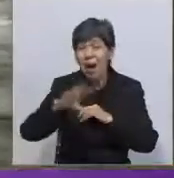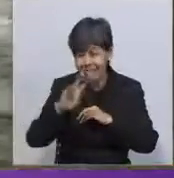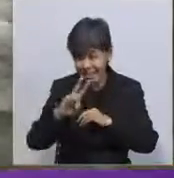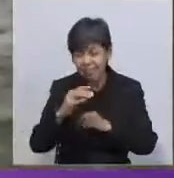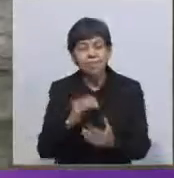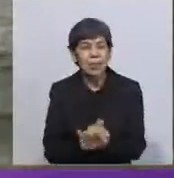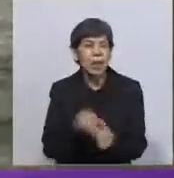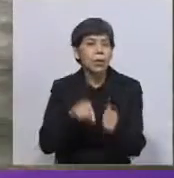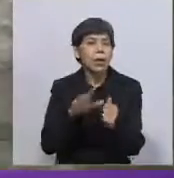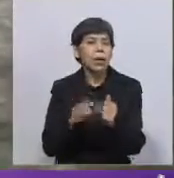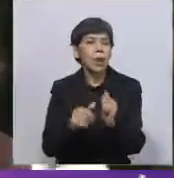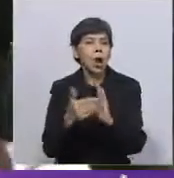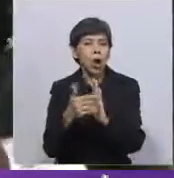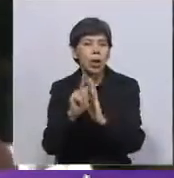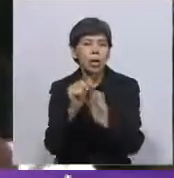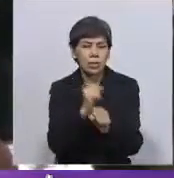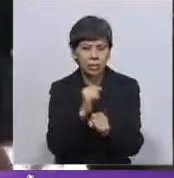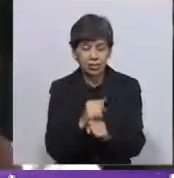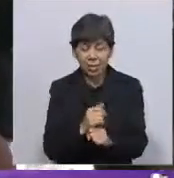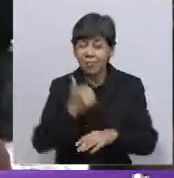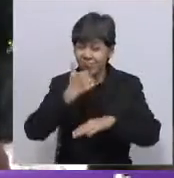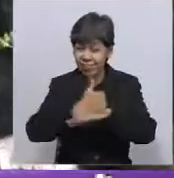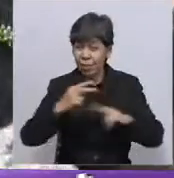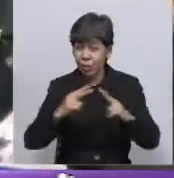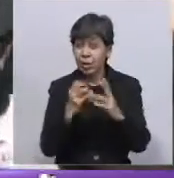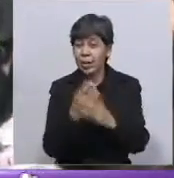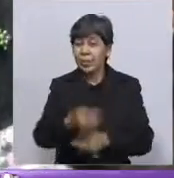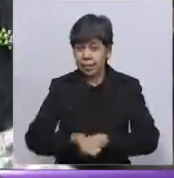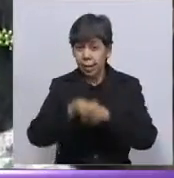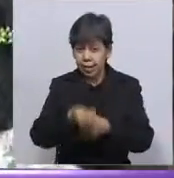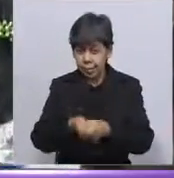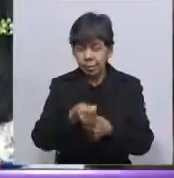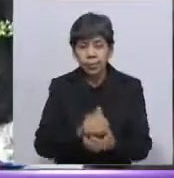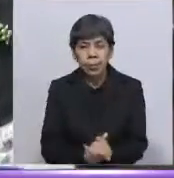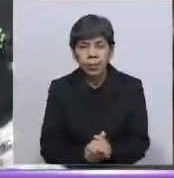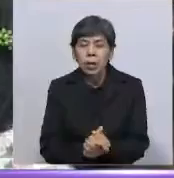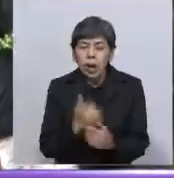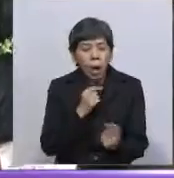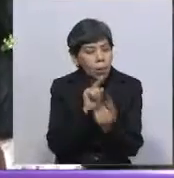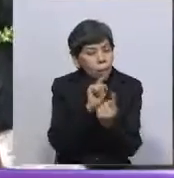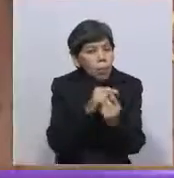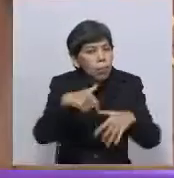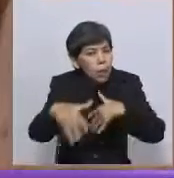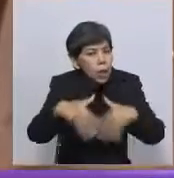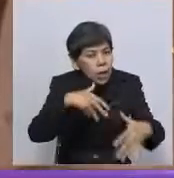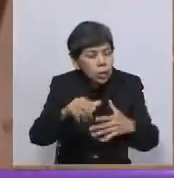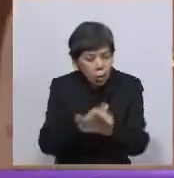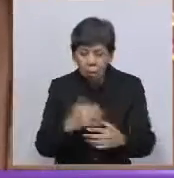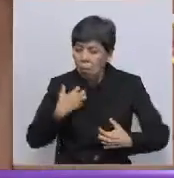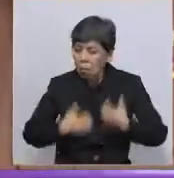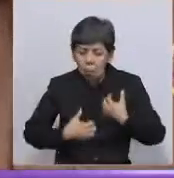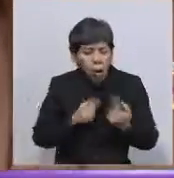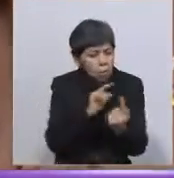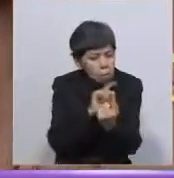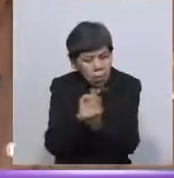ำราญอำเภอเมืองขอนแก่นทางด้านรัฐมนตรีว่าการกระทรวงเกษตรและสหกรณ์ได้พบปะกับประชาชนที่ได้รับความเดือด